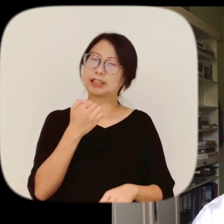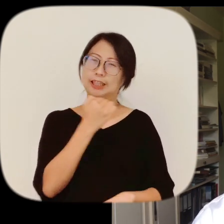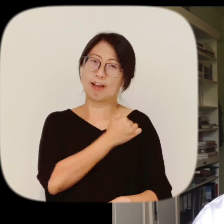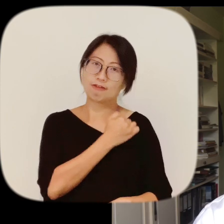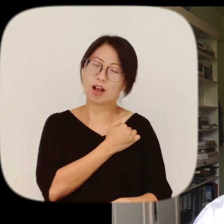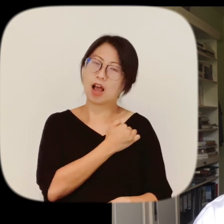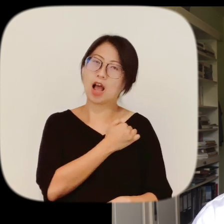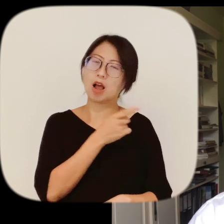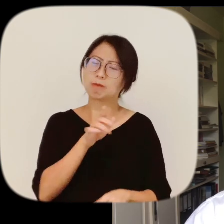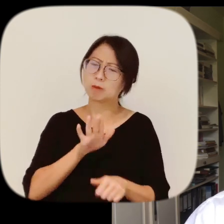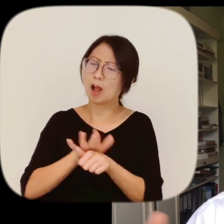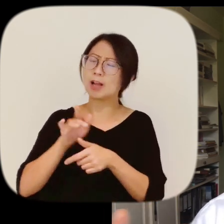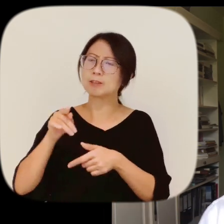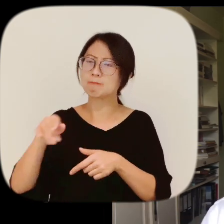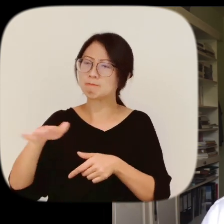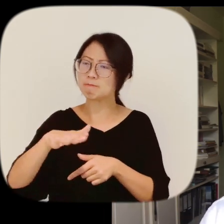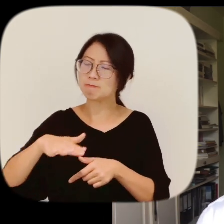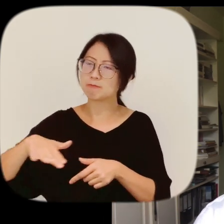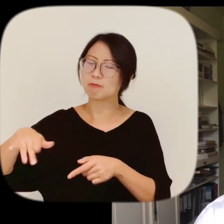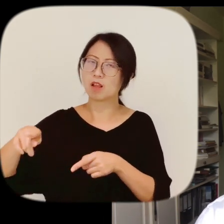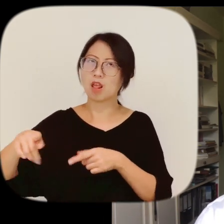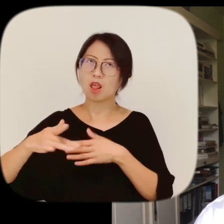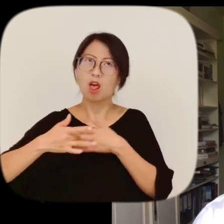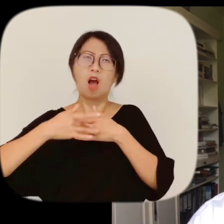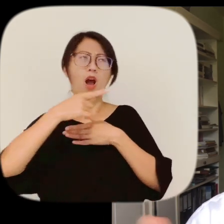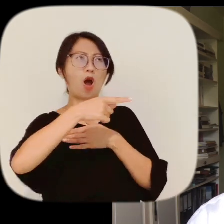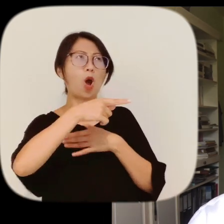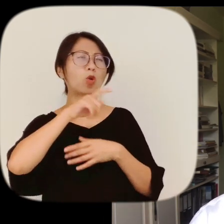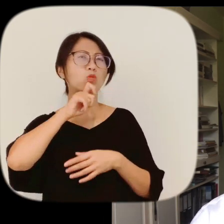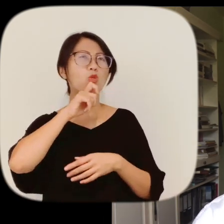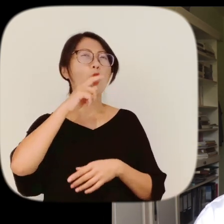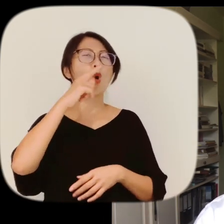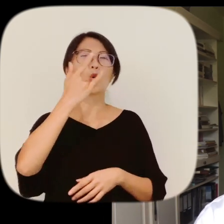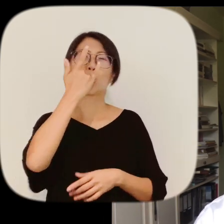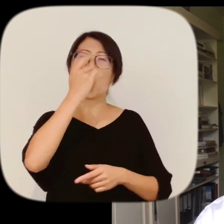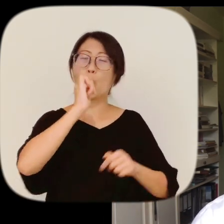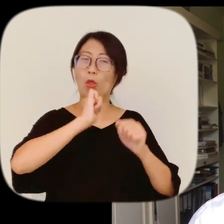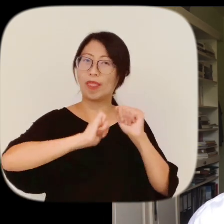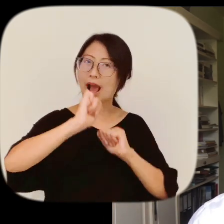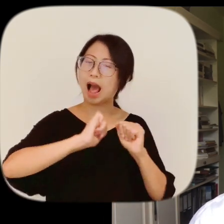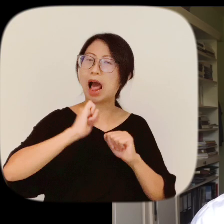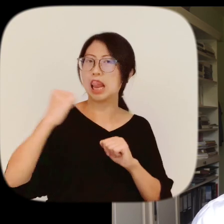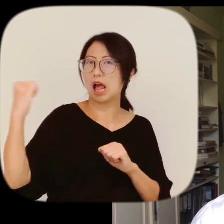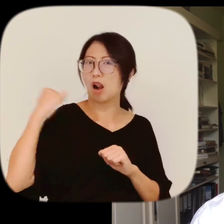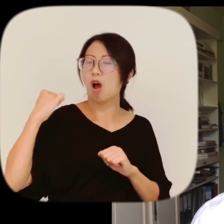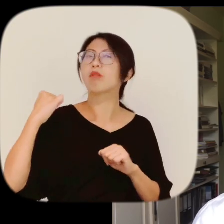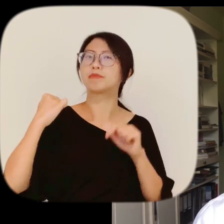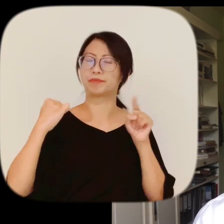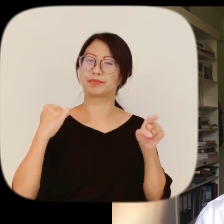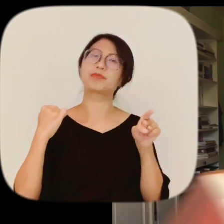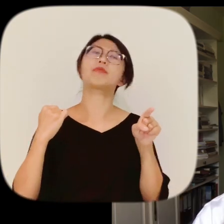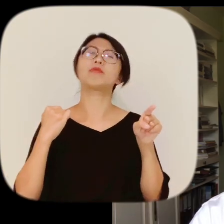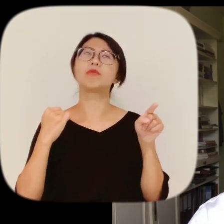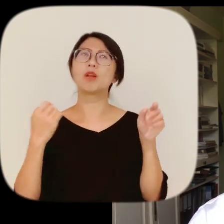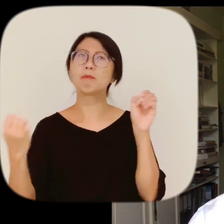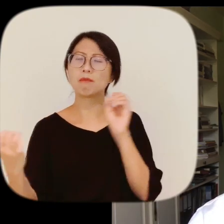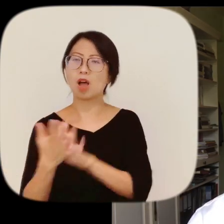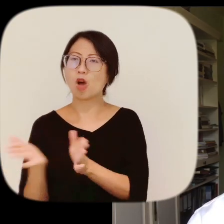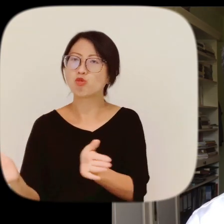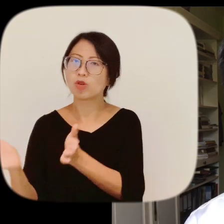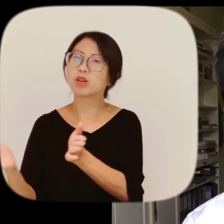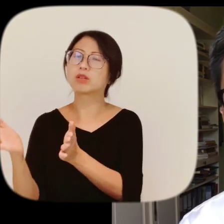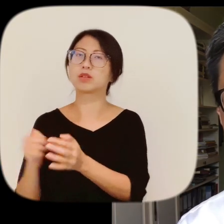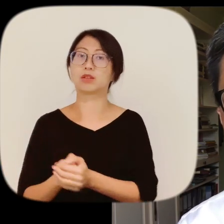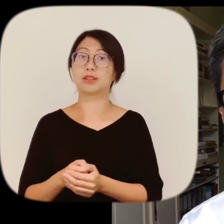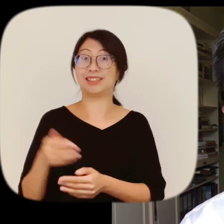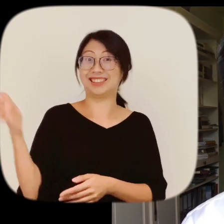道德力量这个因为打压不是很多人参与了宪章七册开始的时候这个宪